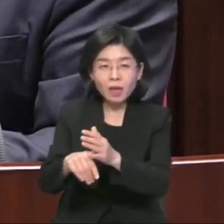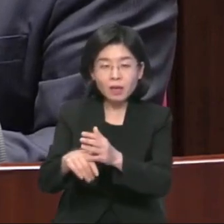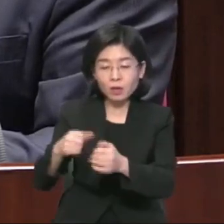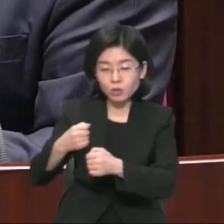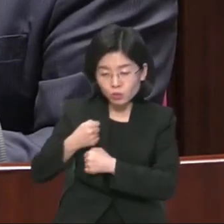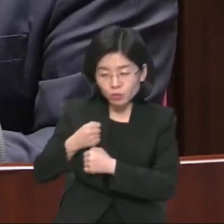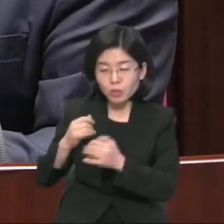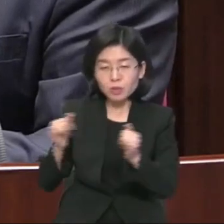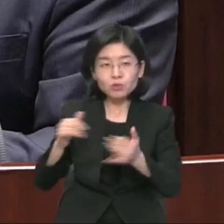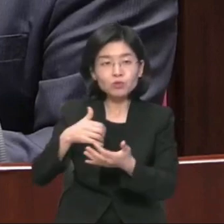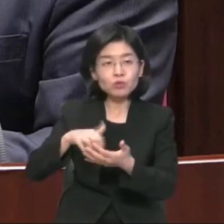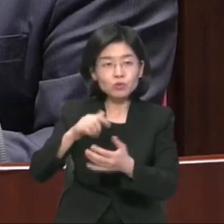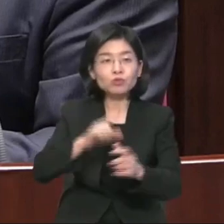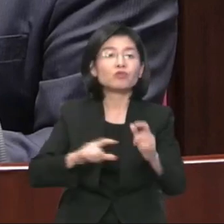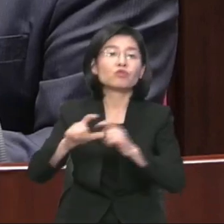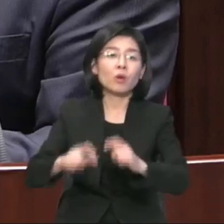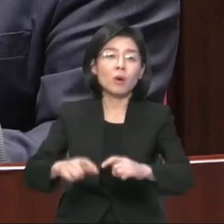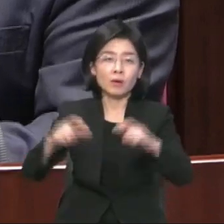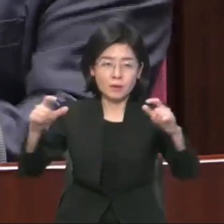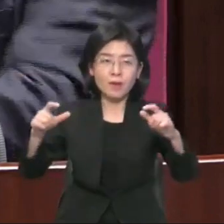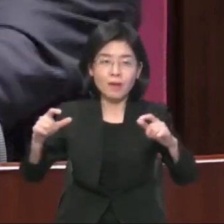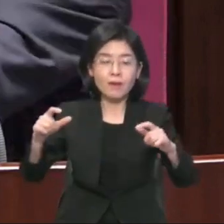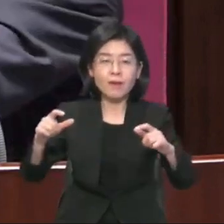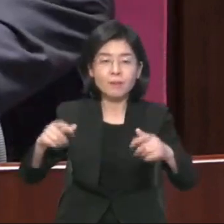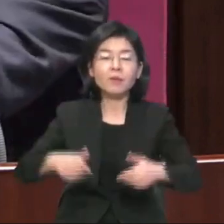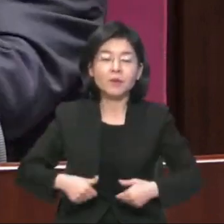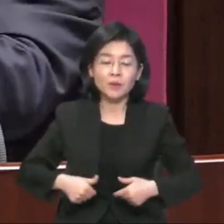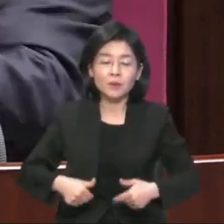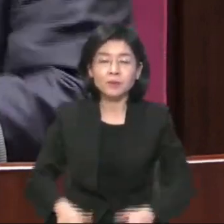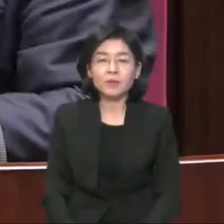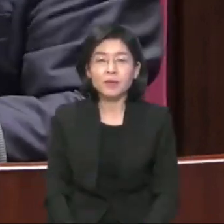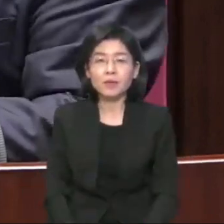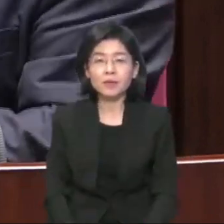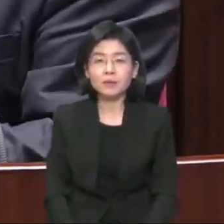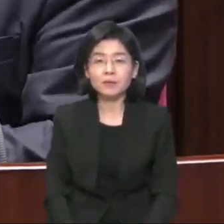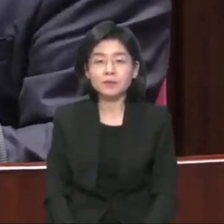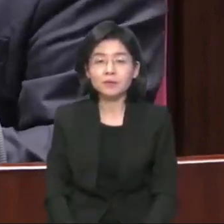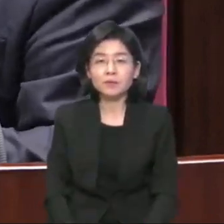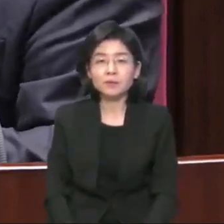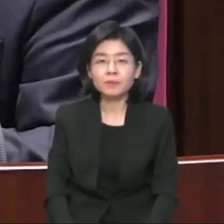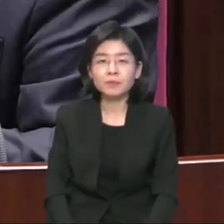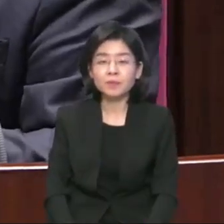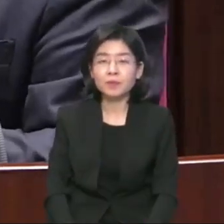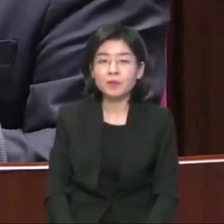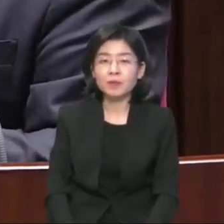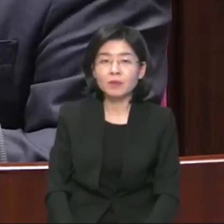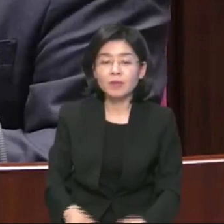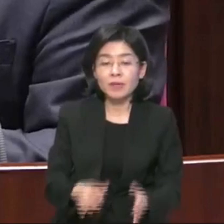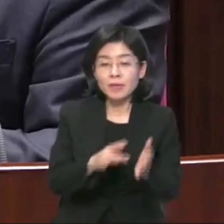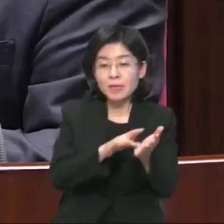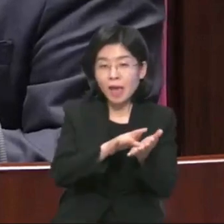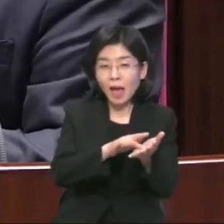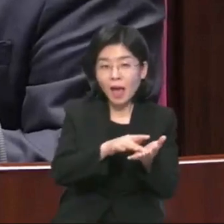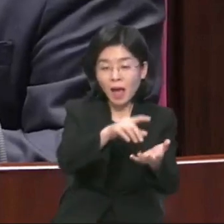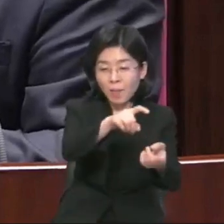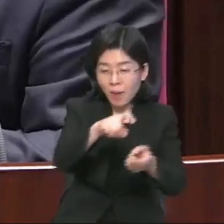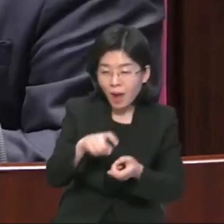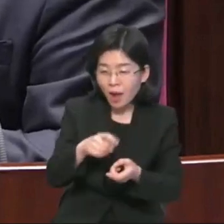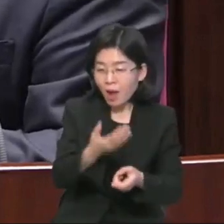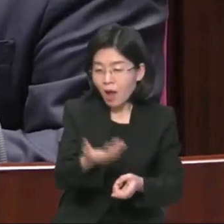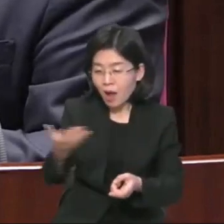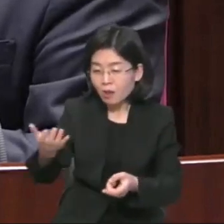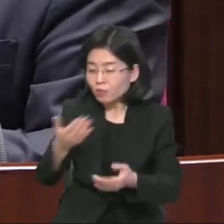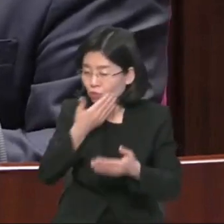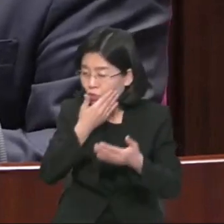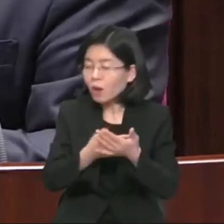행정 지원이라든가 경계 지원 이런 병력들이 필요할 걸로 보여집니다. 수송 간에 가장 중요한 것이 화이자나 모더나